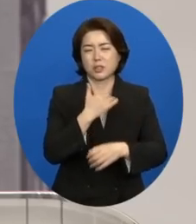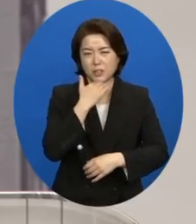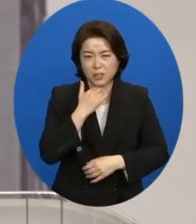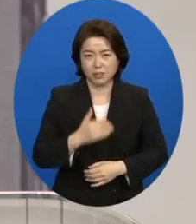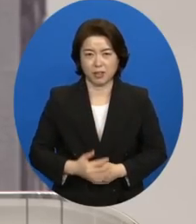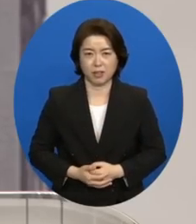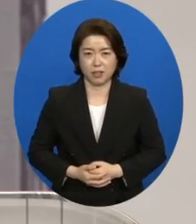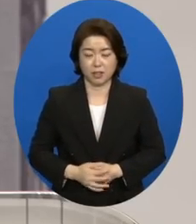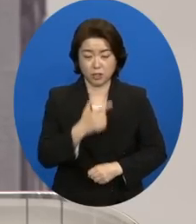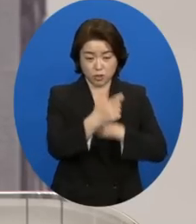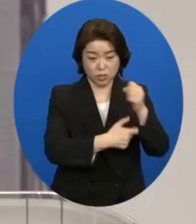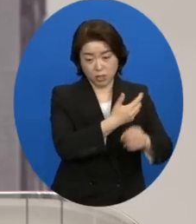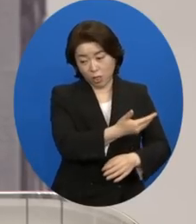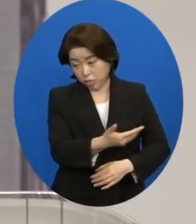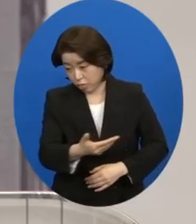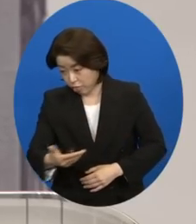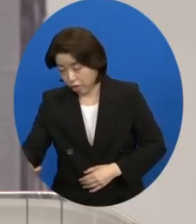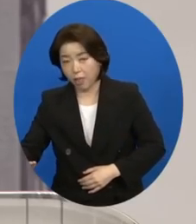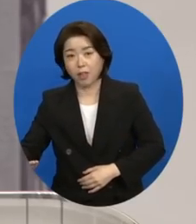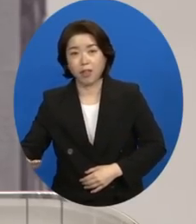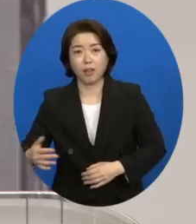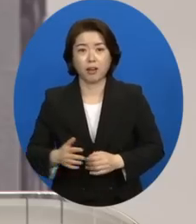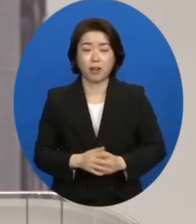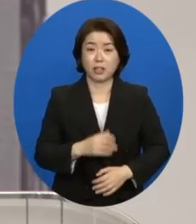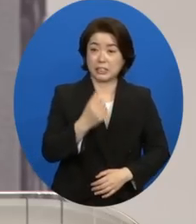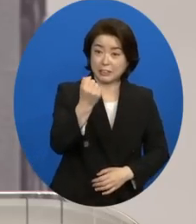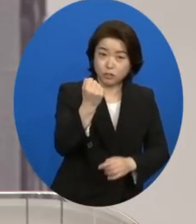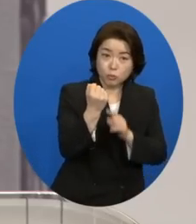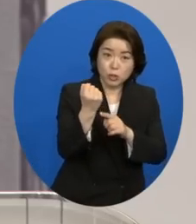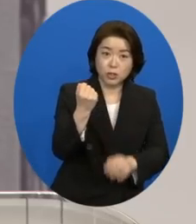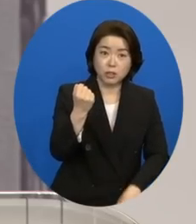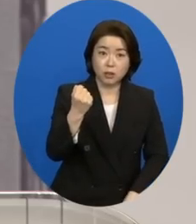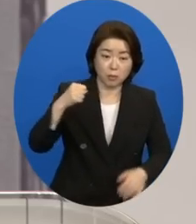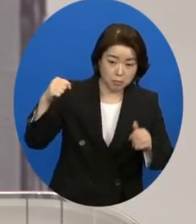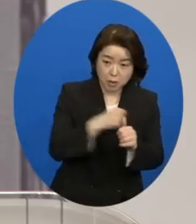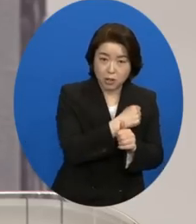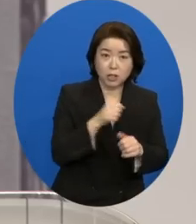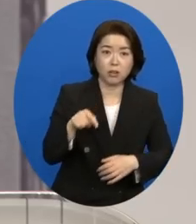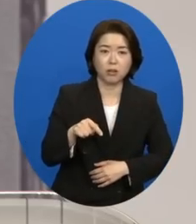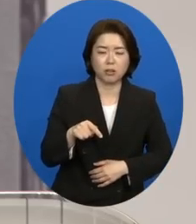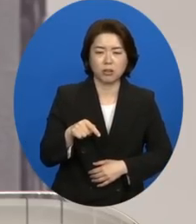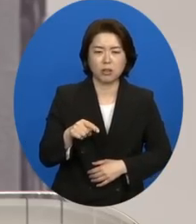60년 지나니까 주먹 아무것도